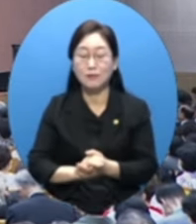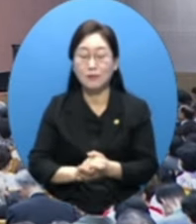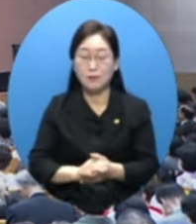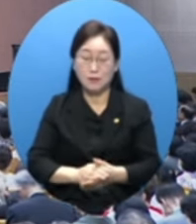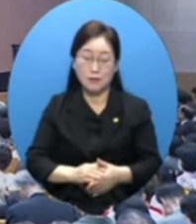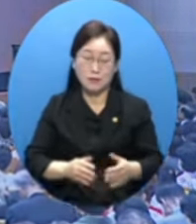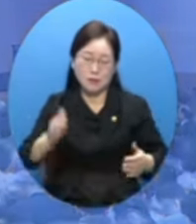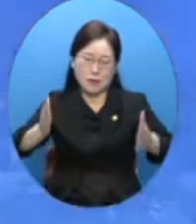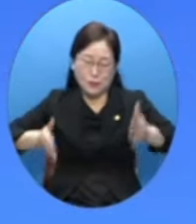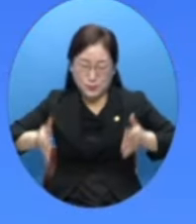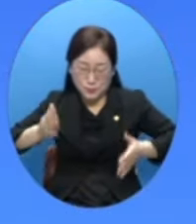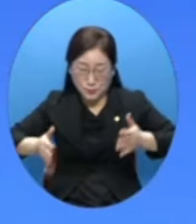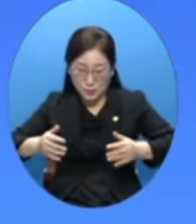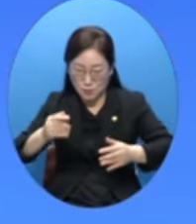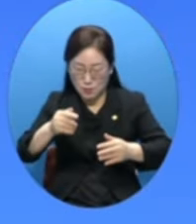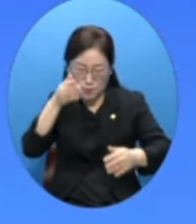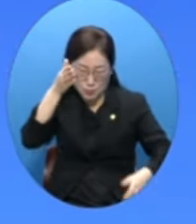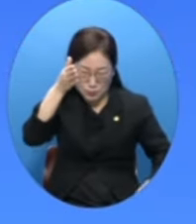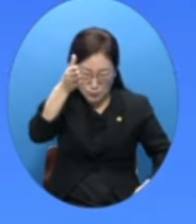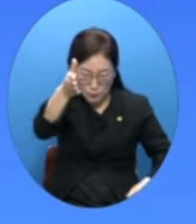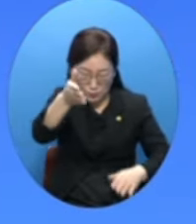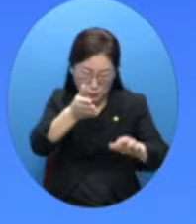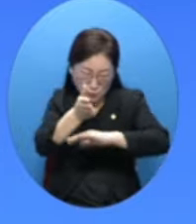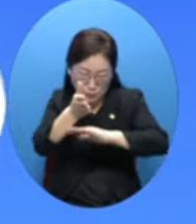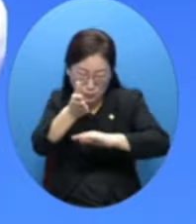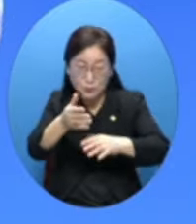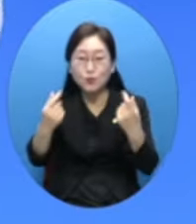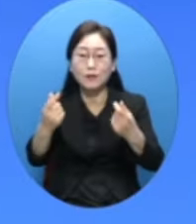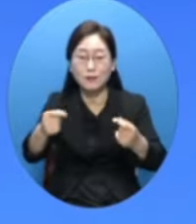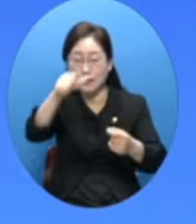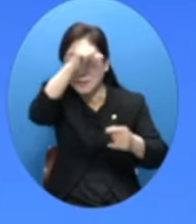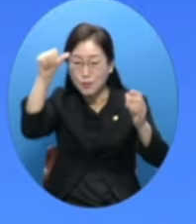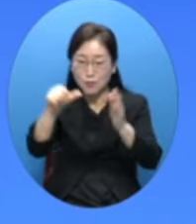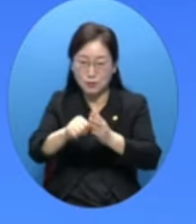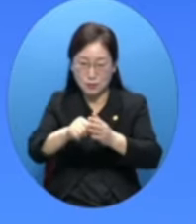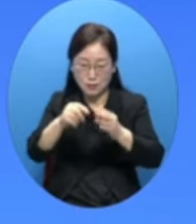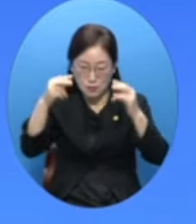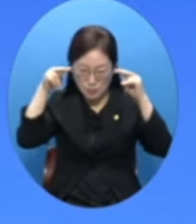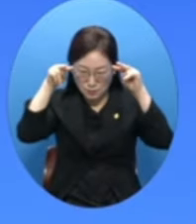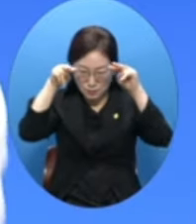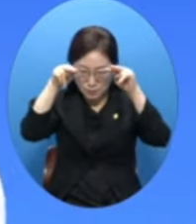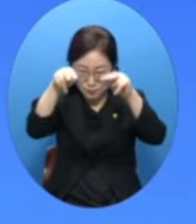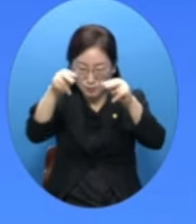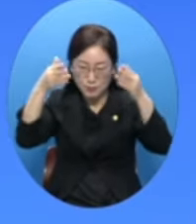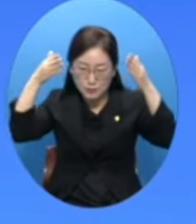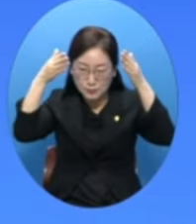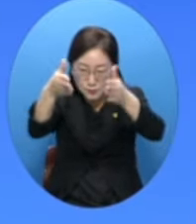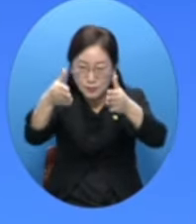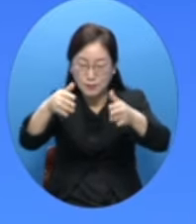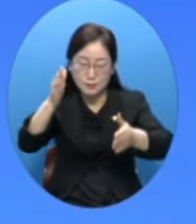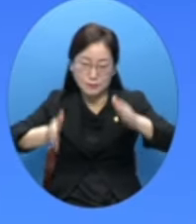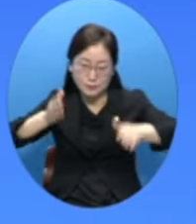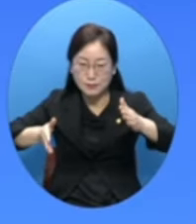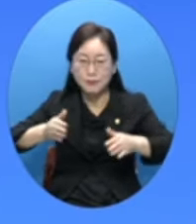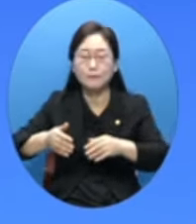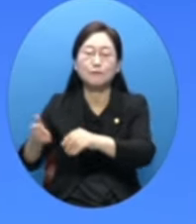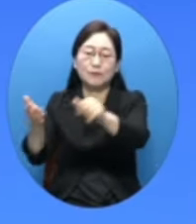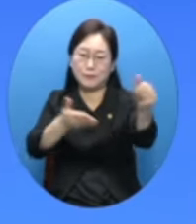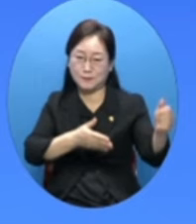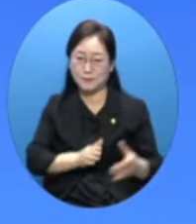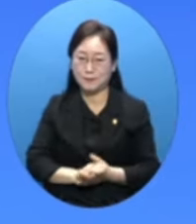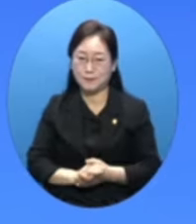선수가 목표를 향해서 달려나가야 되는 것처럼 우리가 한평생 딱 시선을 예수님께 고정시키고 달려나가야 되는 것입니다.